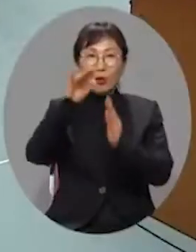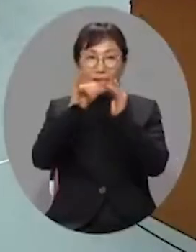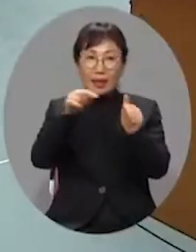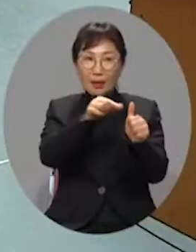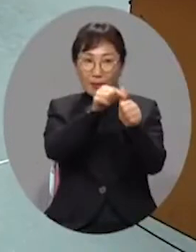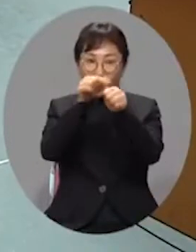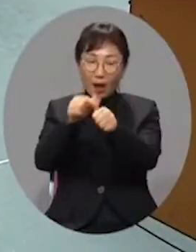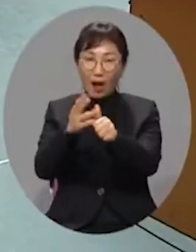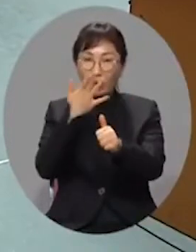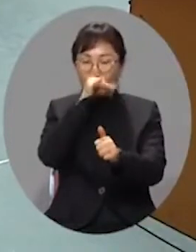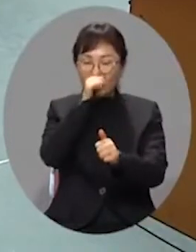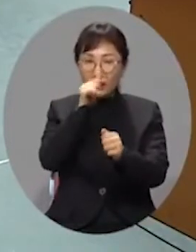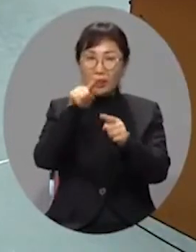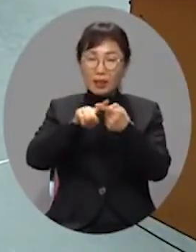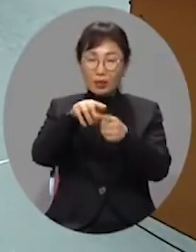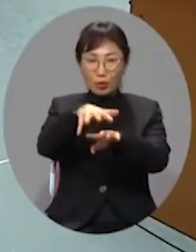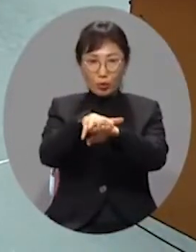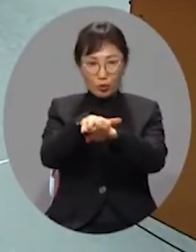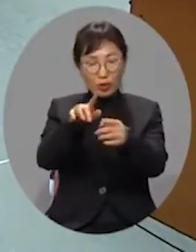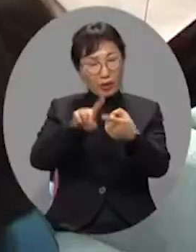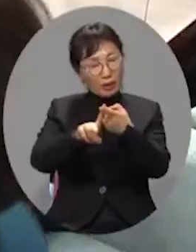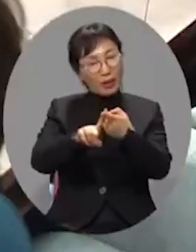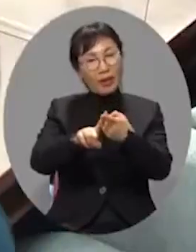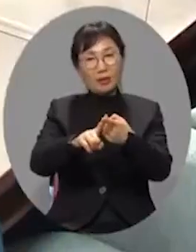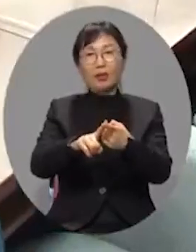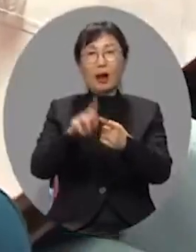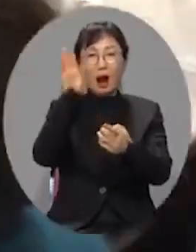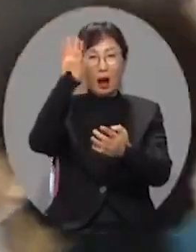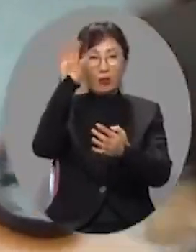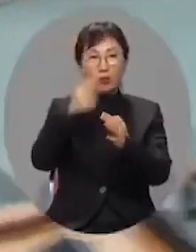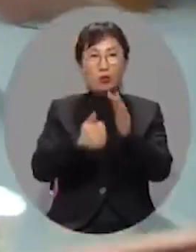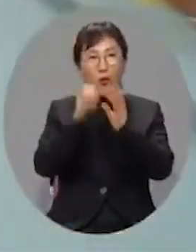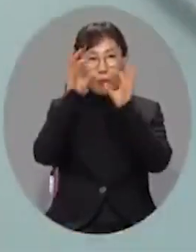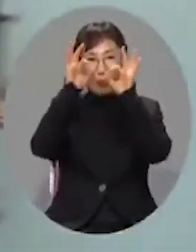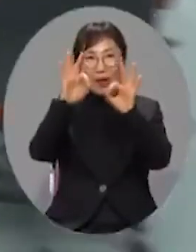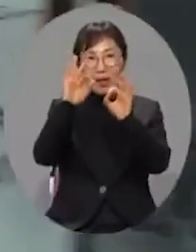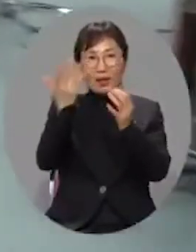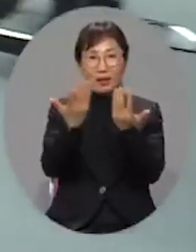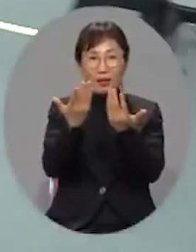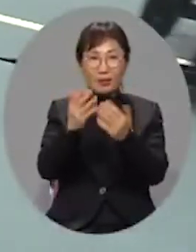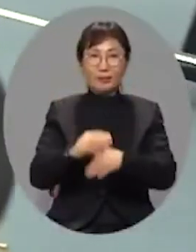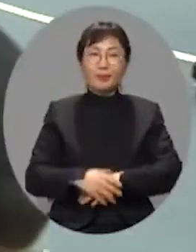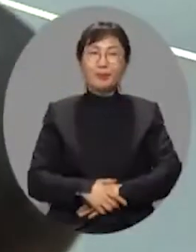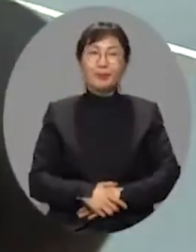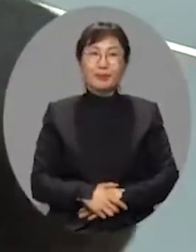있을지가 조직 재건의 성패를 가를 전망입니다. MBC 뉴스 정태우입니다.